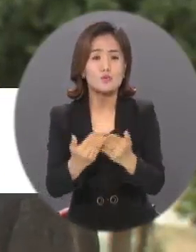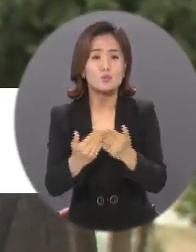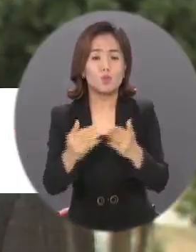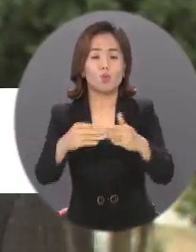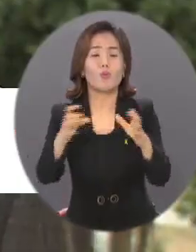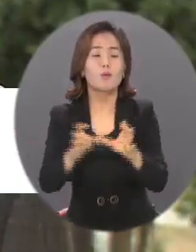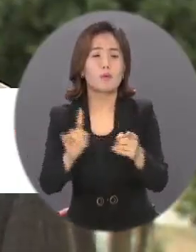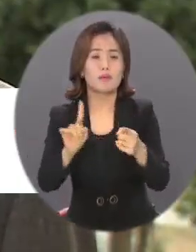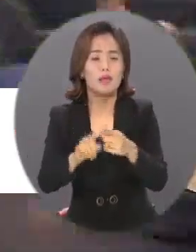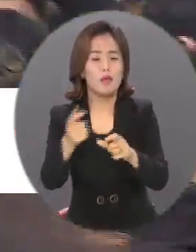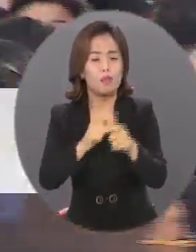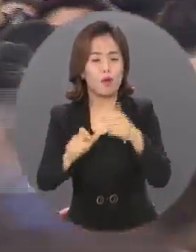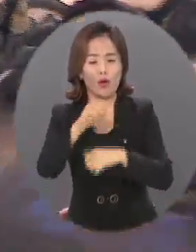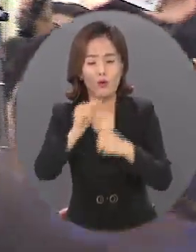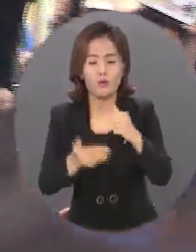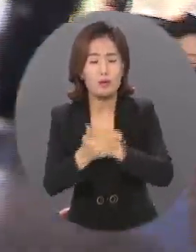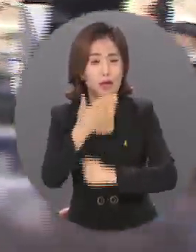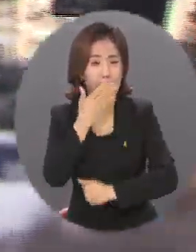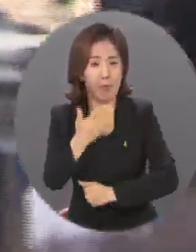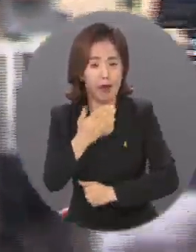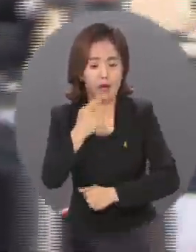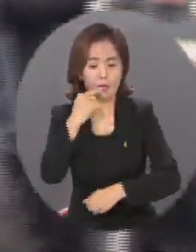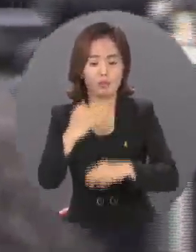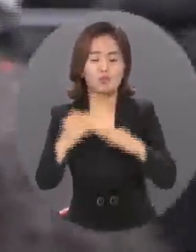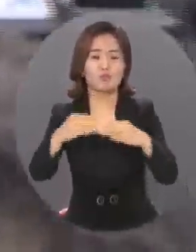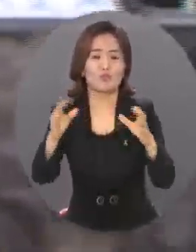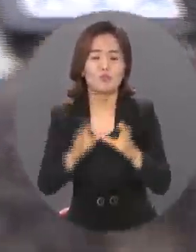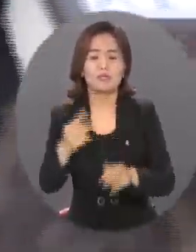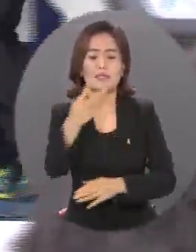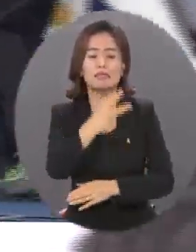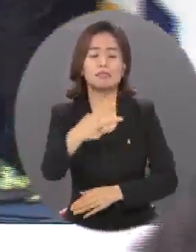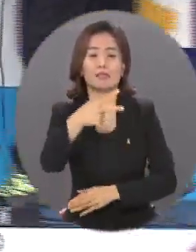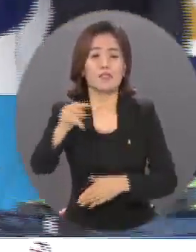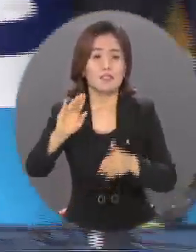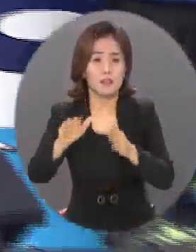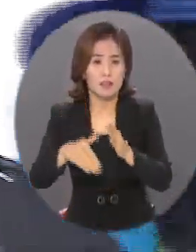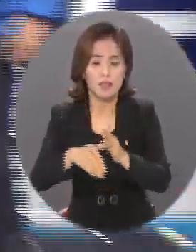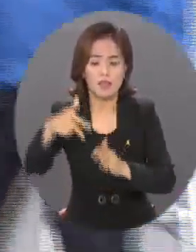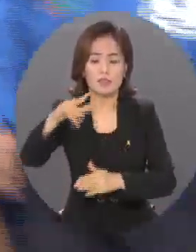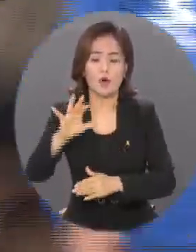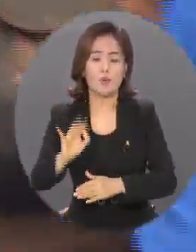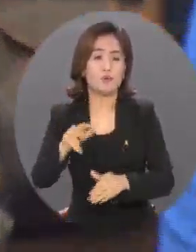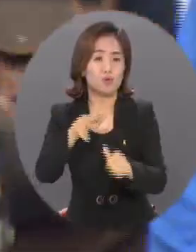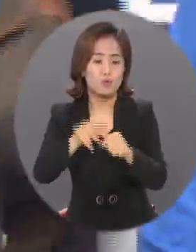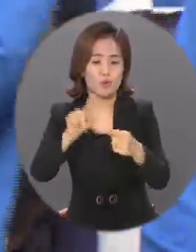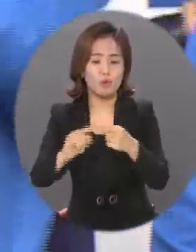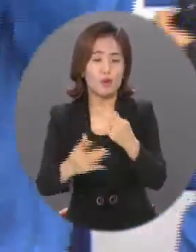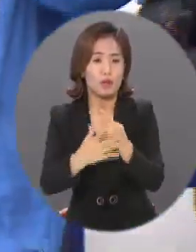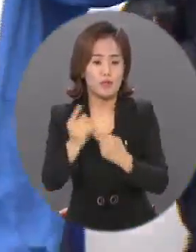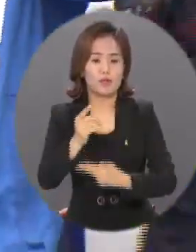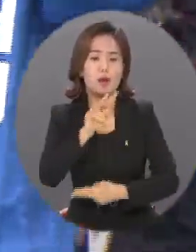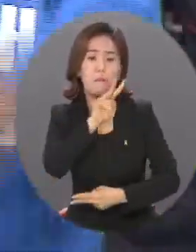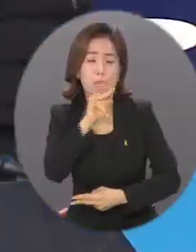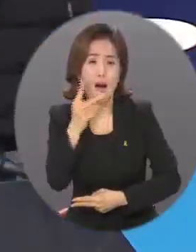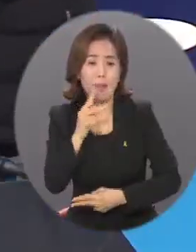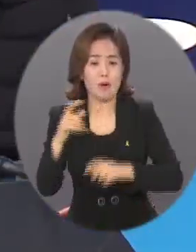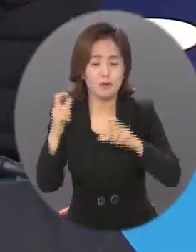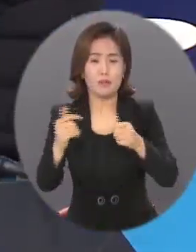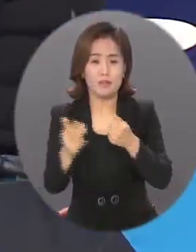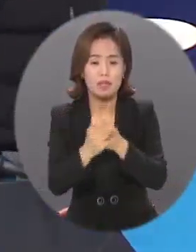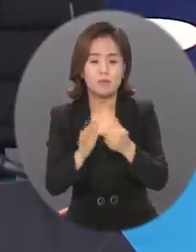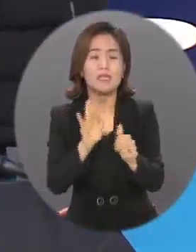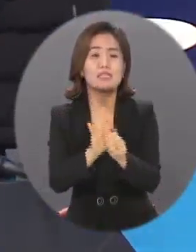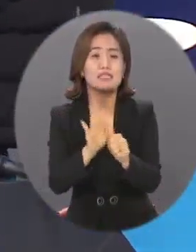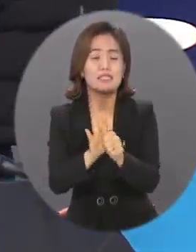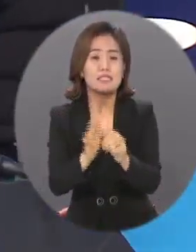얼마나 자극할 수 있느냐. 민주당이 지난 2002년 대선 당시 정몽준 후보의 단일화 번복 선언으로